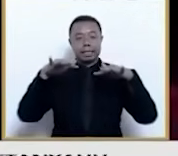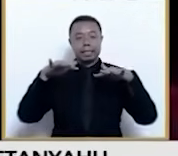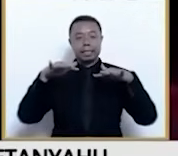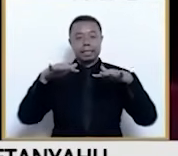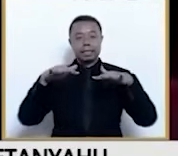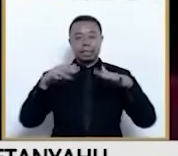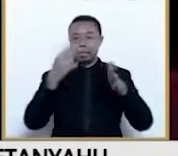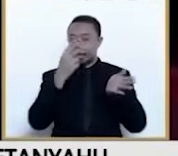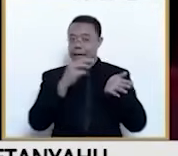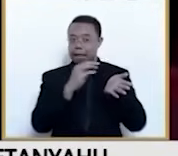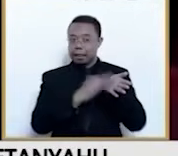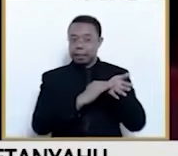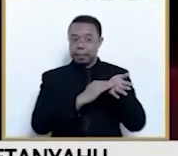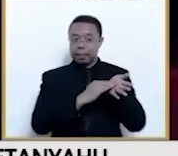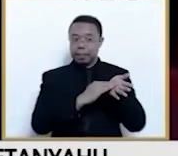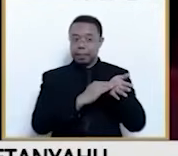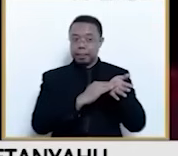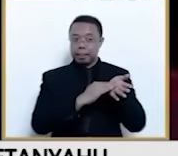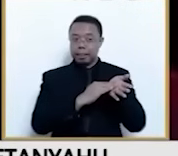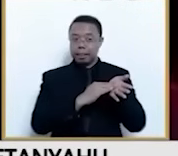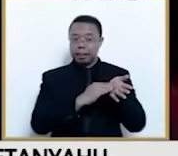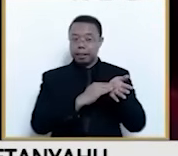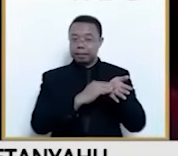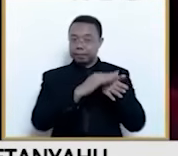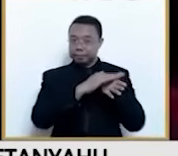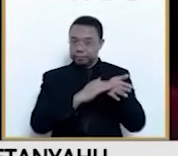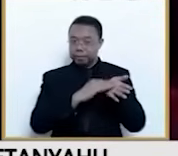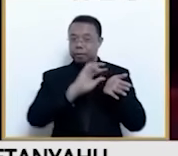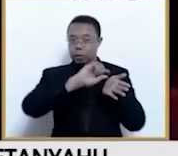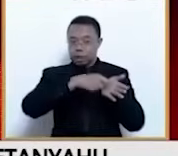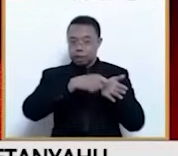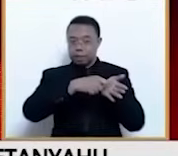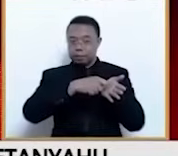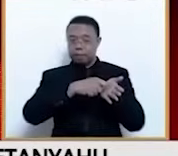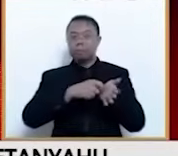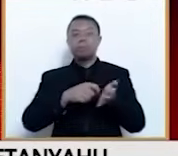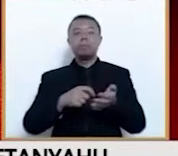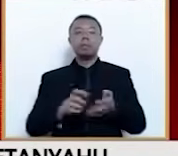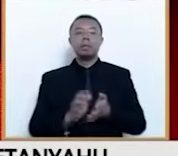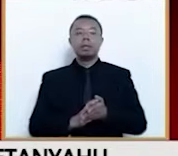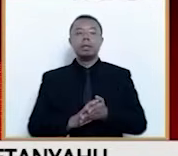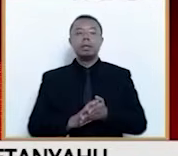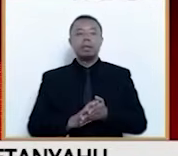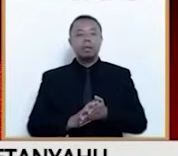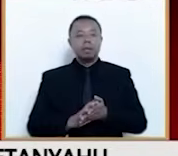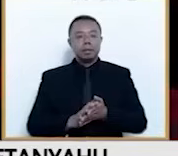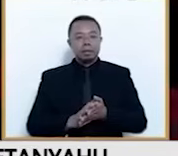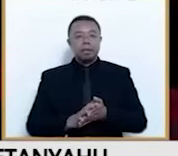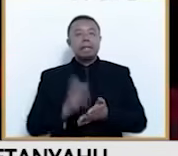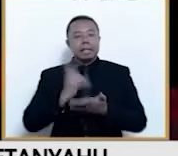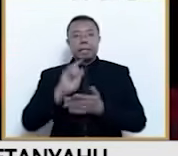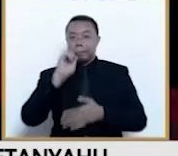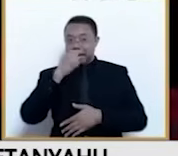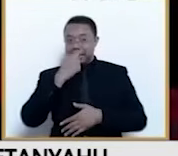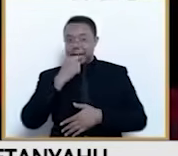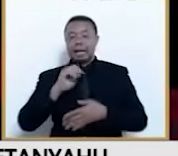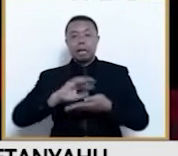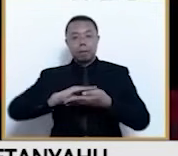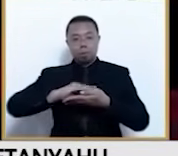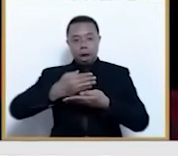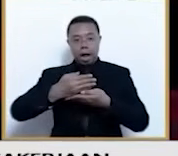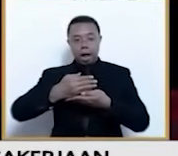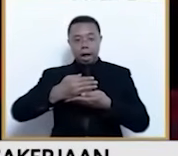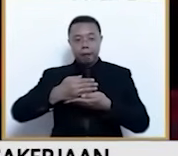Bisa dilihat juga kondisinya masih sama, masih tersegel. Terjaga dan terjamin kerahasiaannya, saya